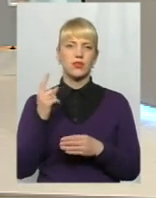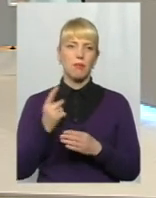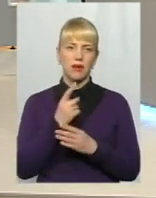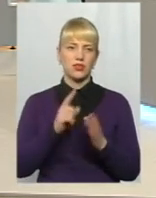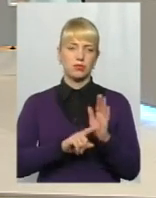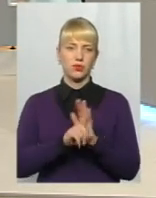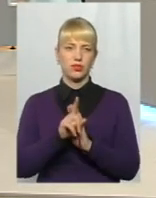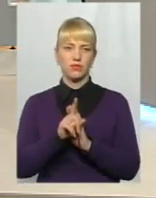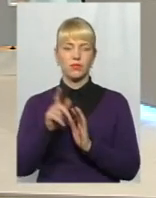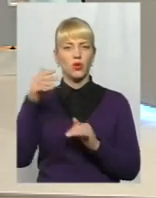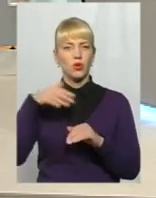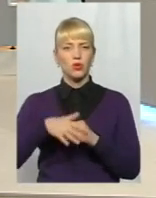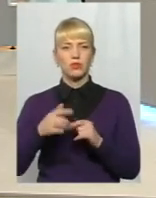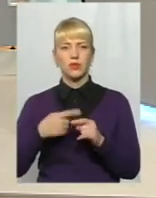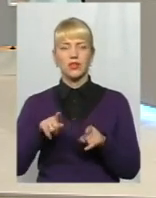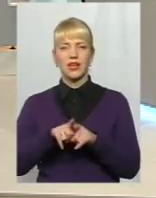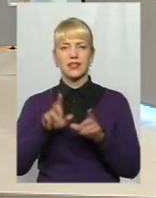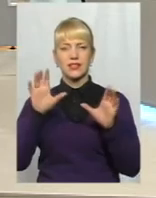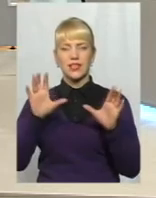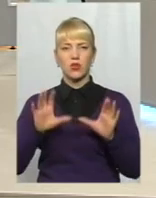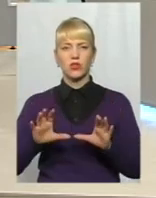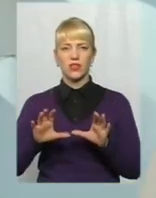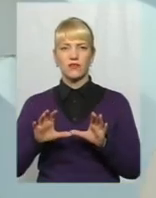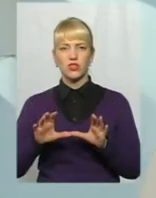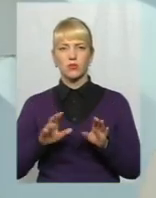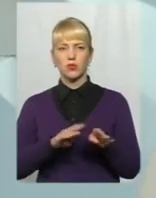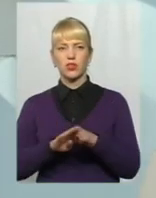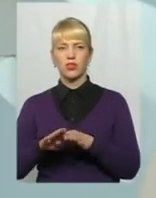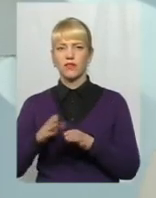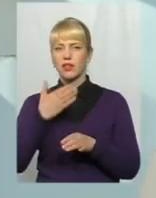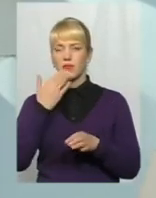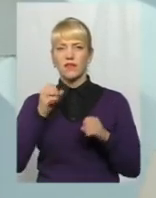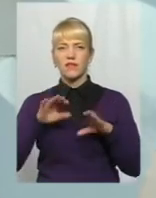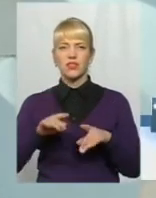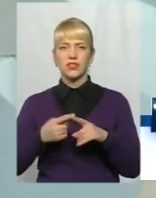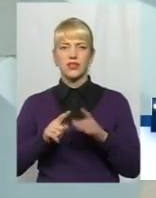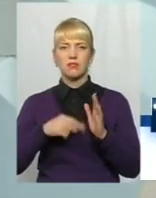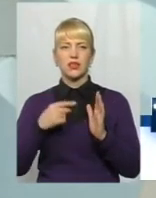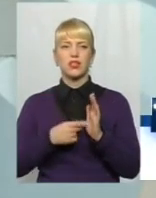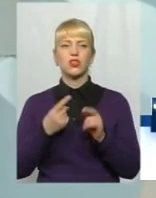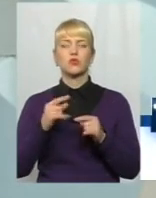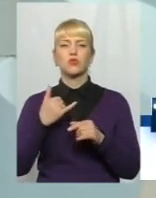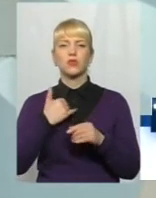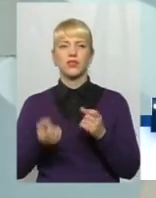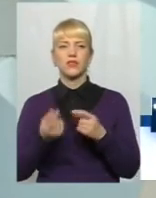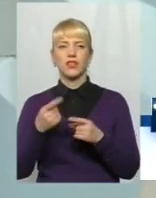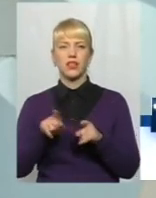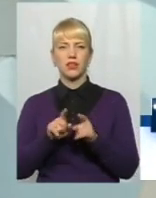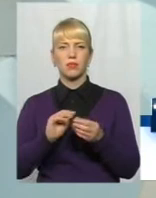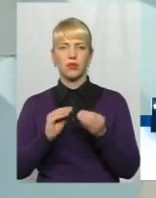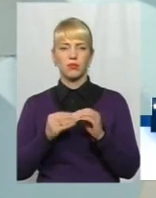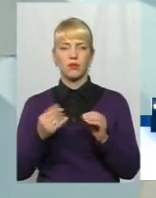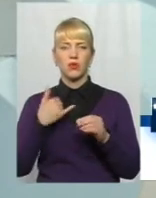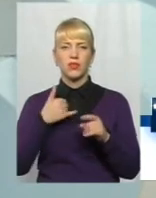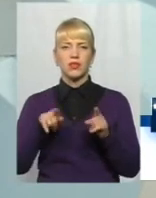Або... Розумієте, тут ще законодавчому рівні не вирішено це питання, чому у нас ці проблеми. Тобто дійсно такі закони в